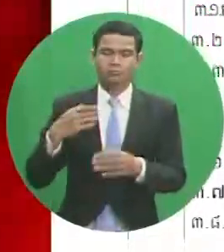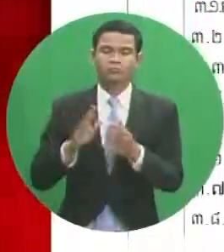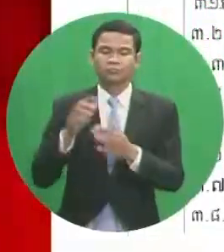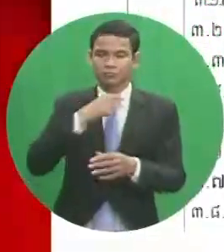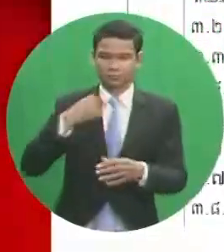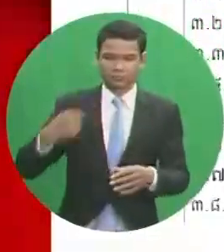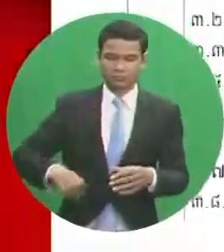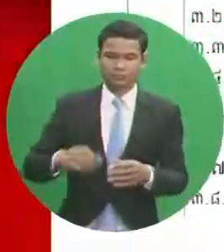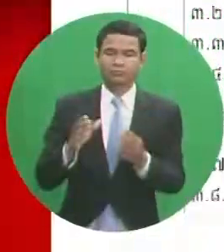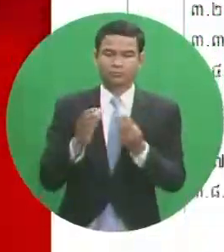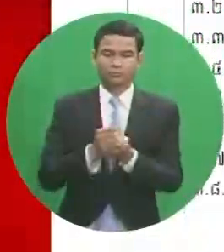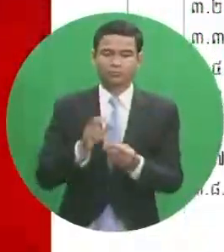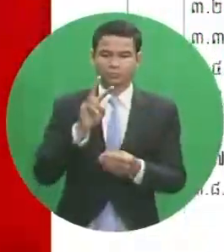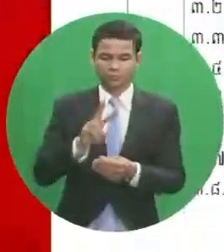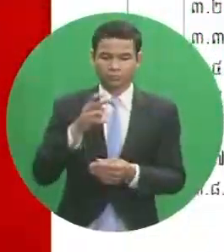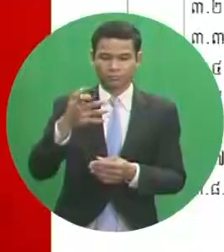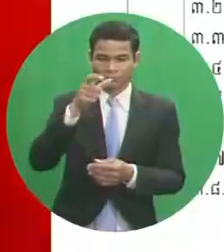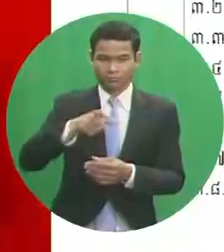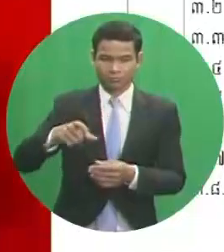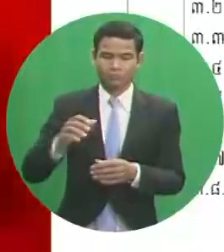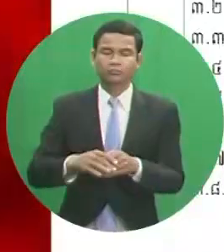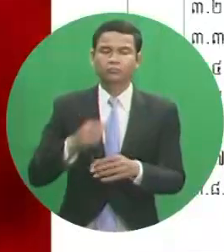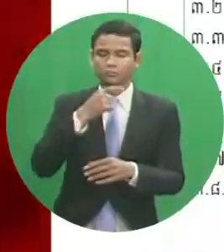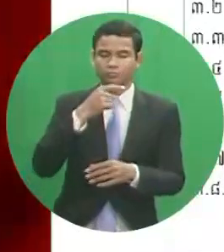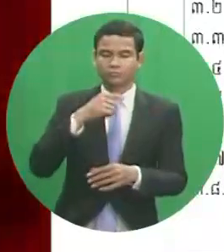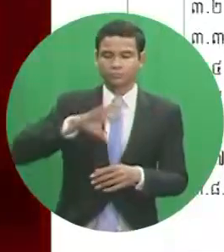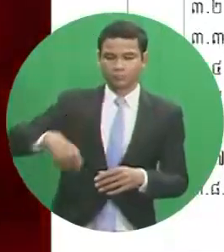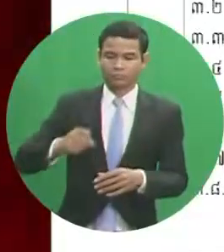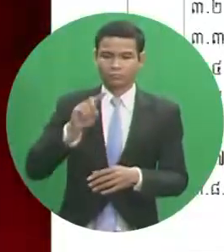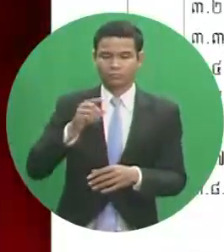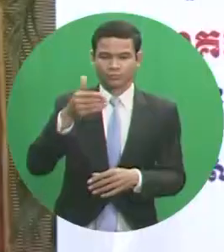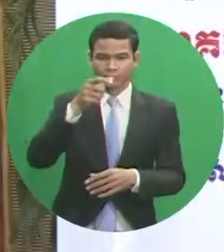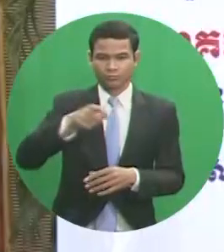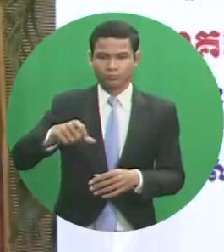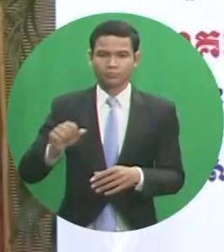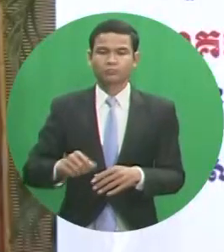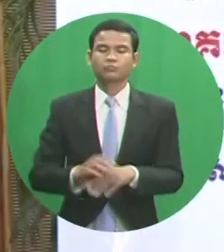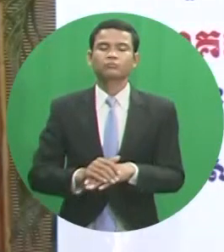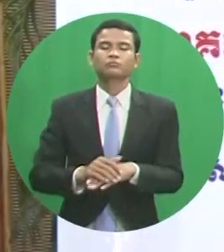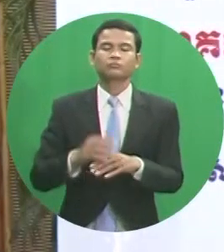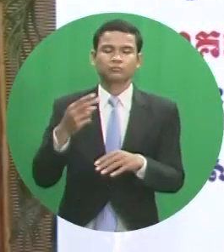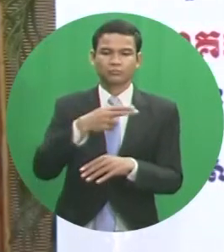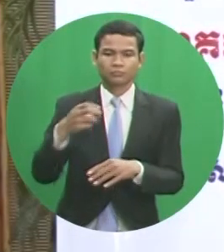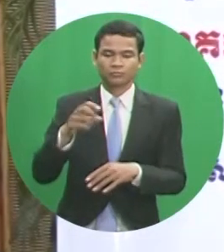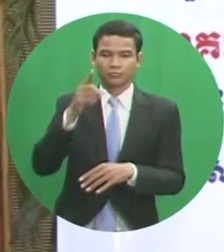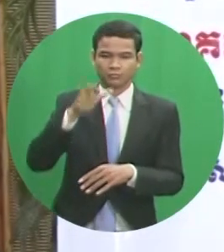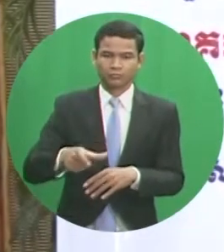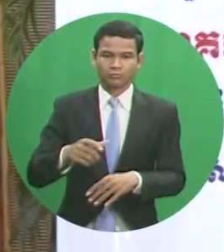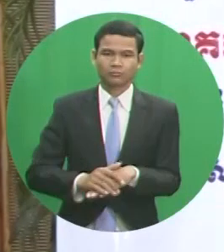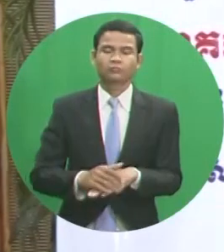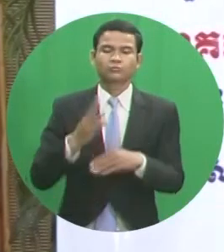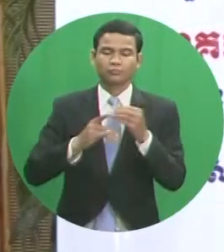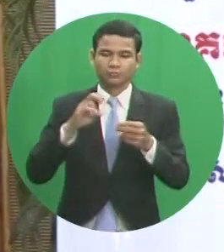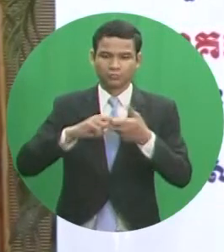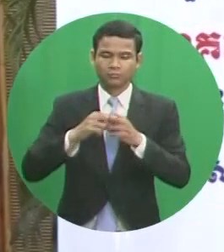នចំនួន28នាក់ជនជាតិខ្មែរ19នាក់និងជនជាតិឥណ្ឌូនេស៊ីម្នាក់ចំណែក